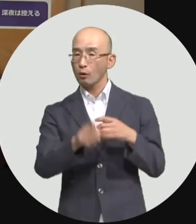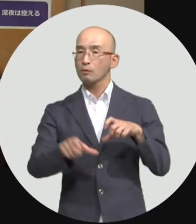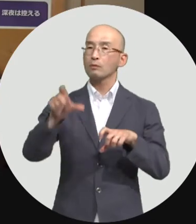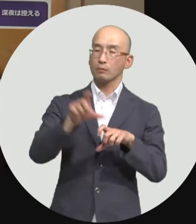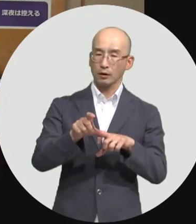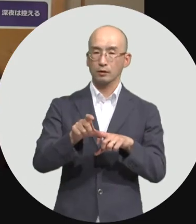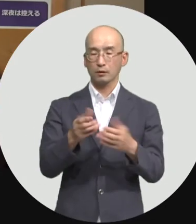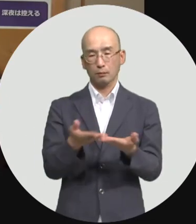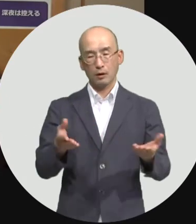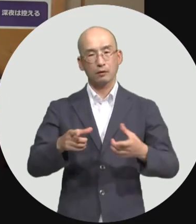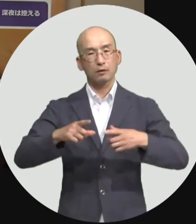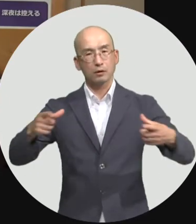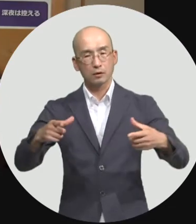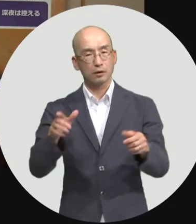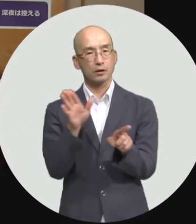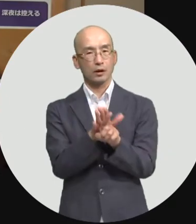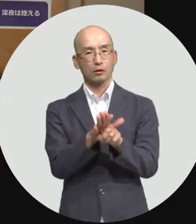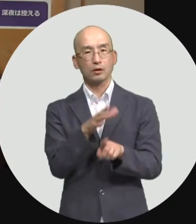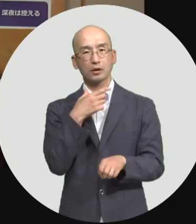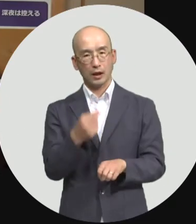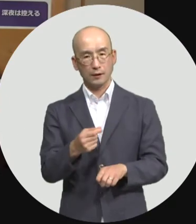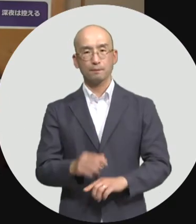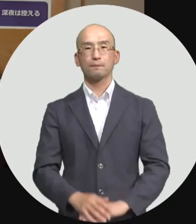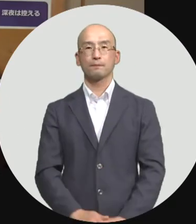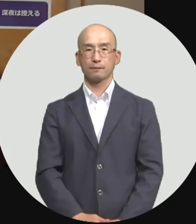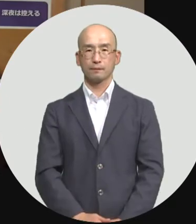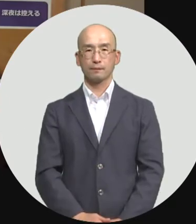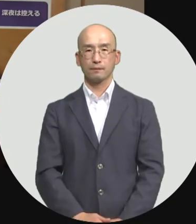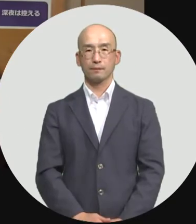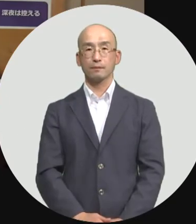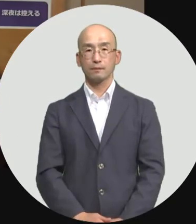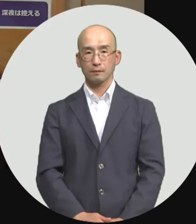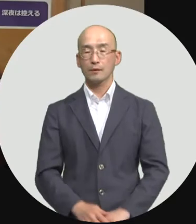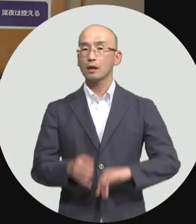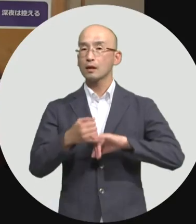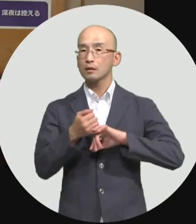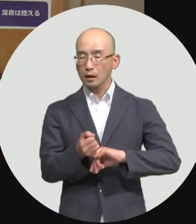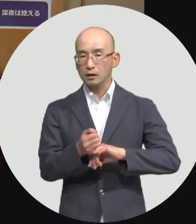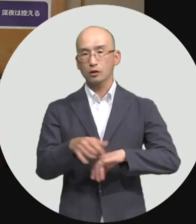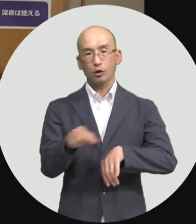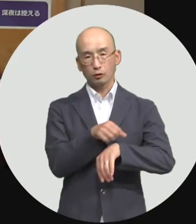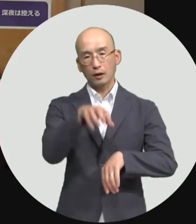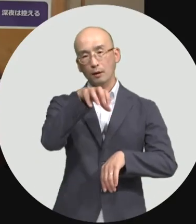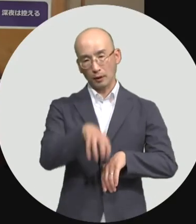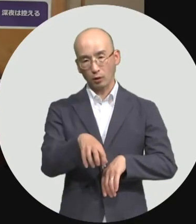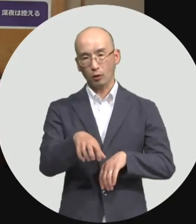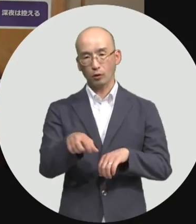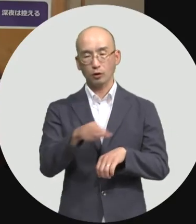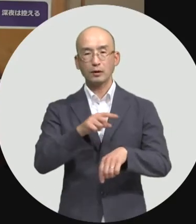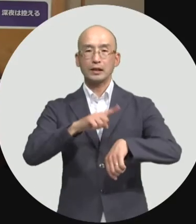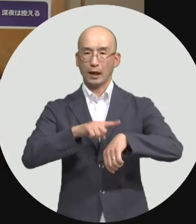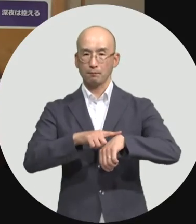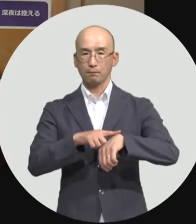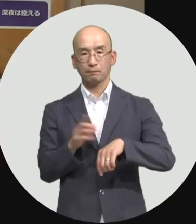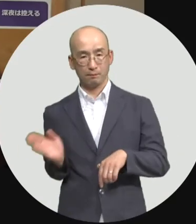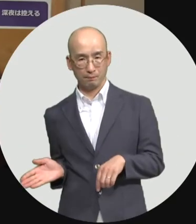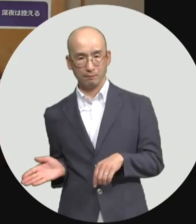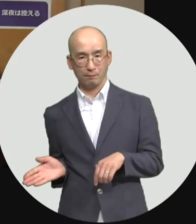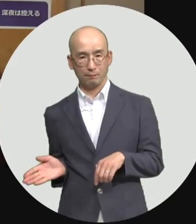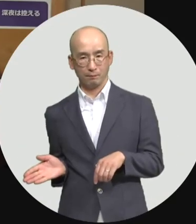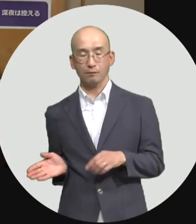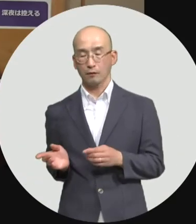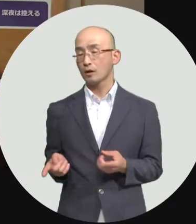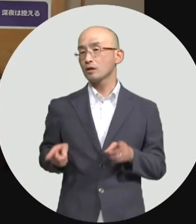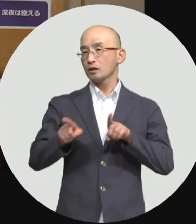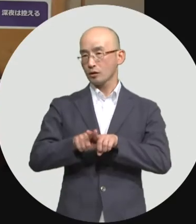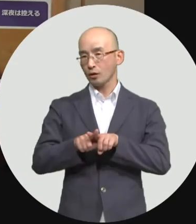向けては支援をしてまいりたいと思っております。まあ、ぜひ特別な場所、特別な時間でこの玉うさぎと